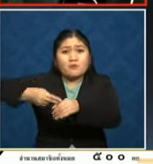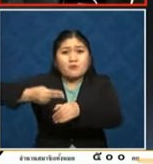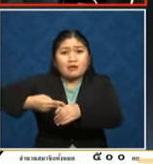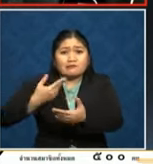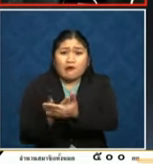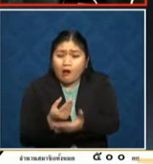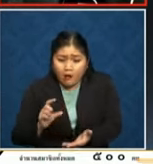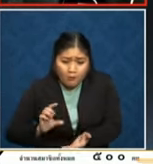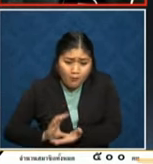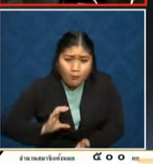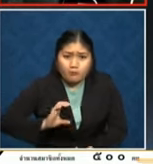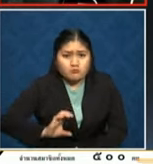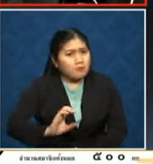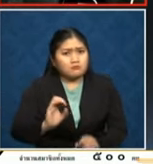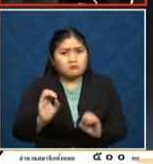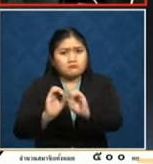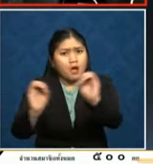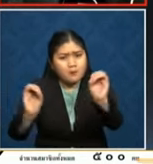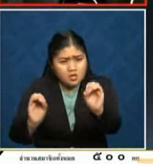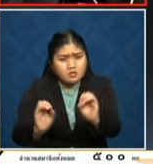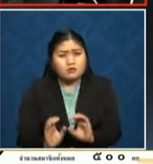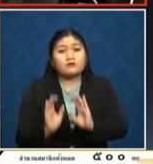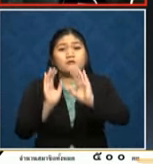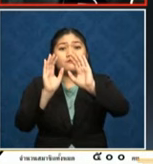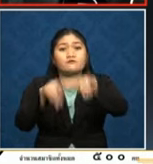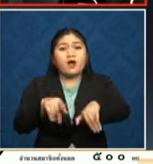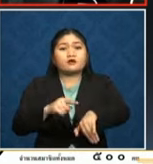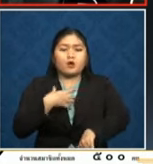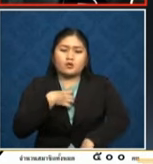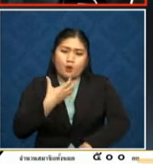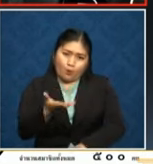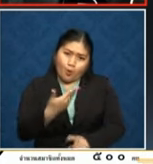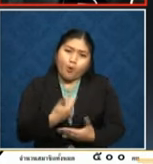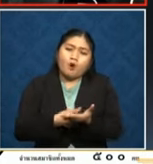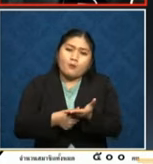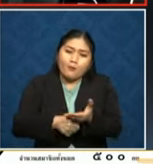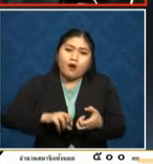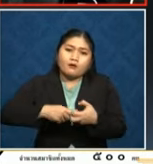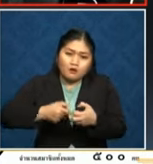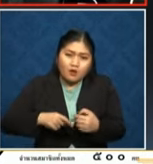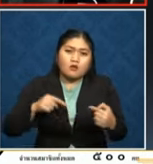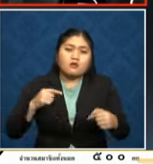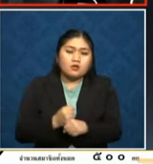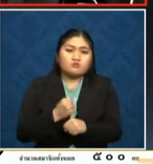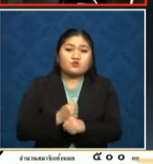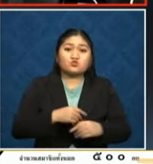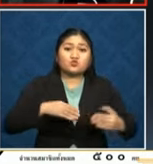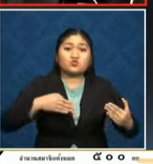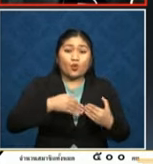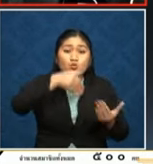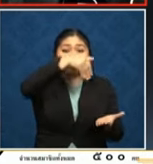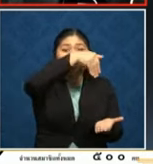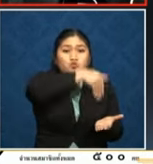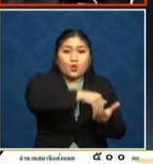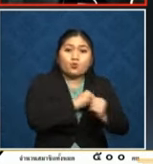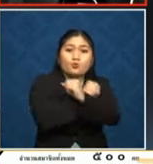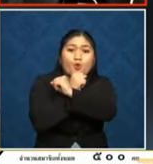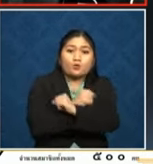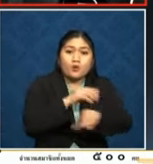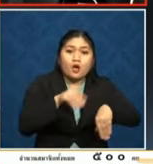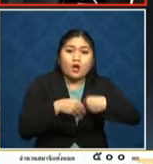นั้นฝากท่านประธานผ่านไปยังหน่วยงานที่เกี่ยวข้องนะคะช่วยแก้ปัญหานี้และดำเนินการจัดตั้งศูนย์ปลอดภัยแก่นักท่องเที่ยวเพื่อส